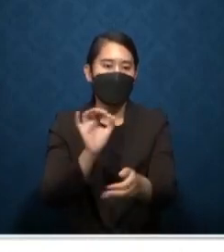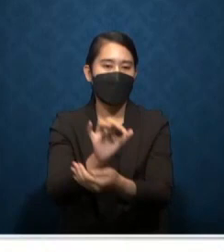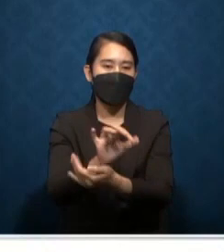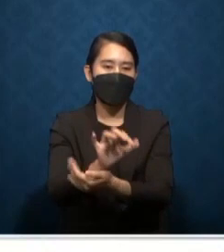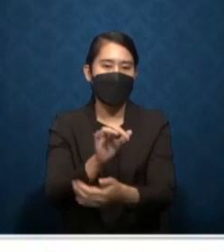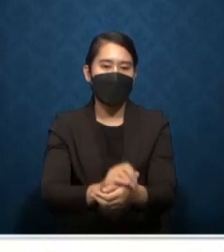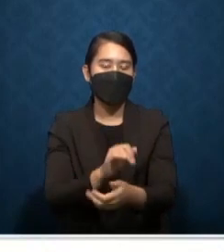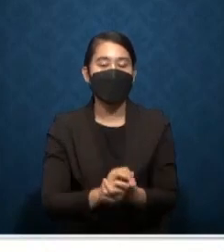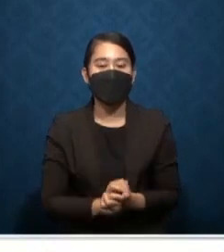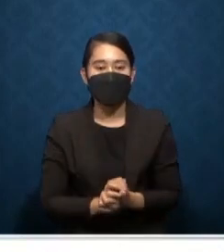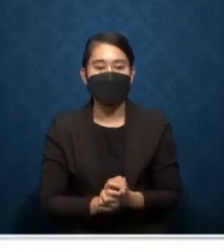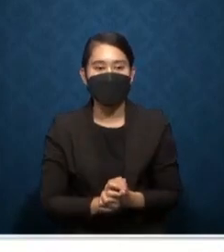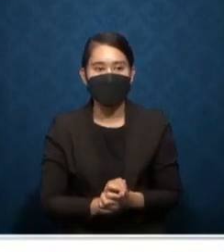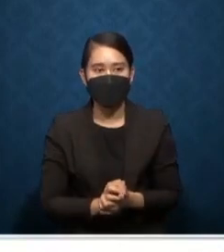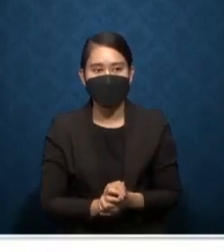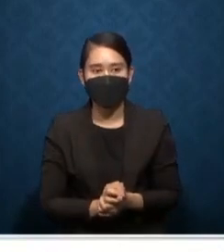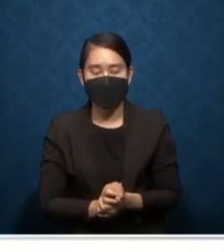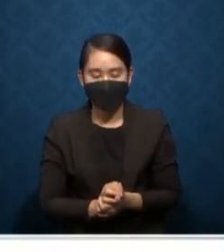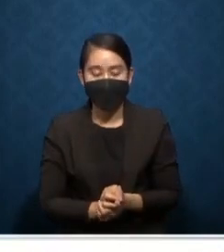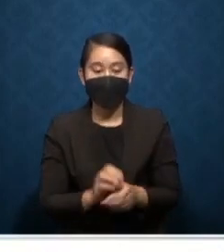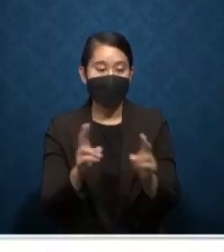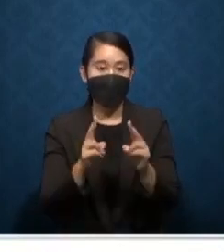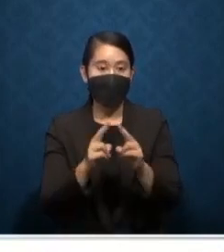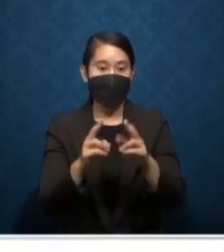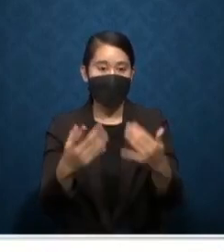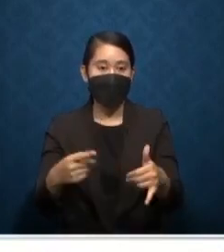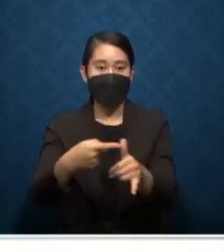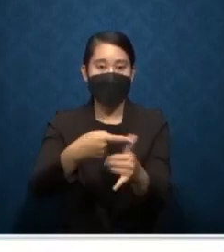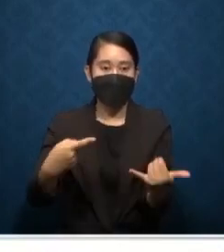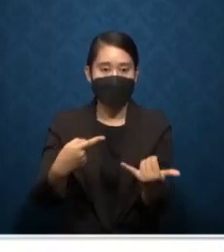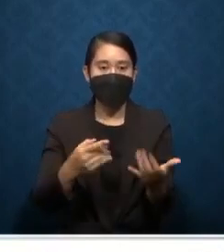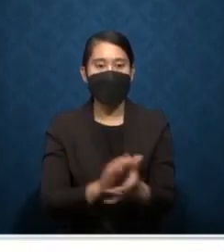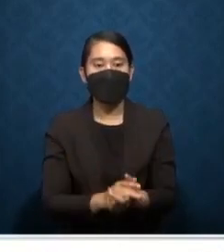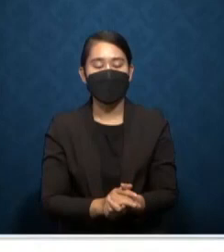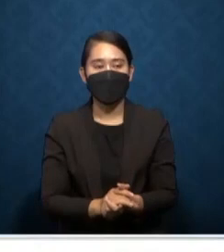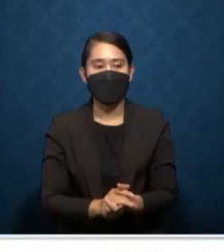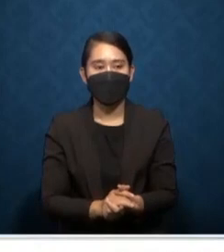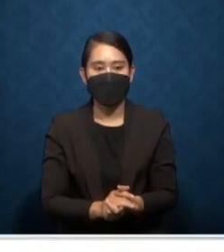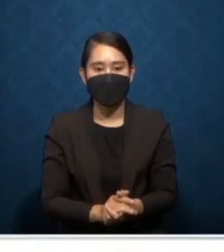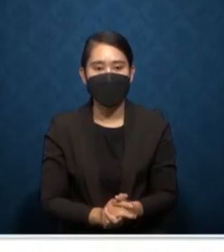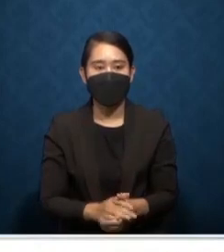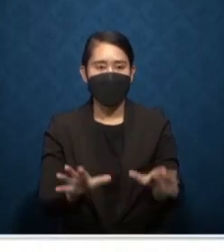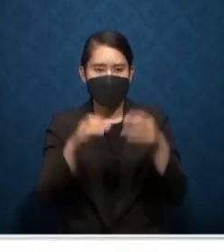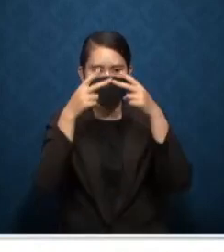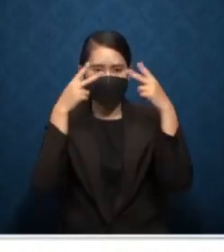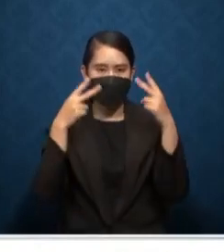2. พวกค่าคมขึ้น3. ค่ตกรโลกจิต